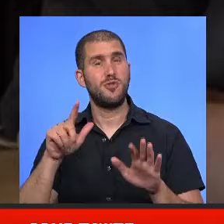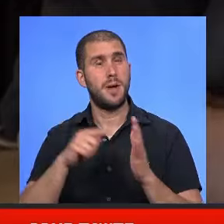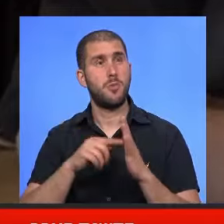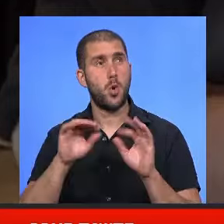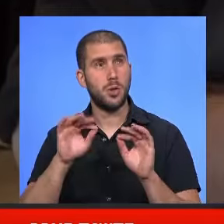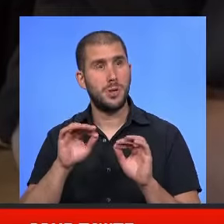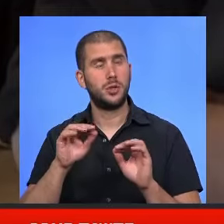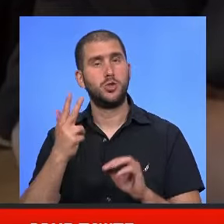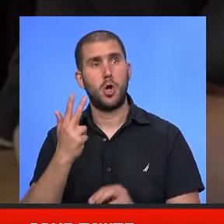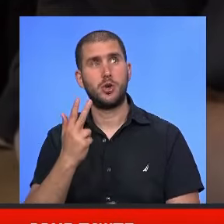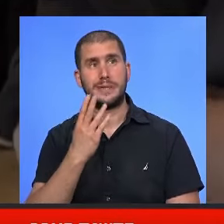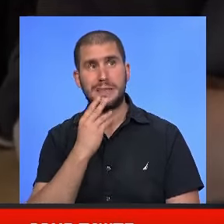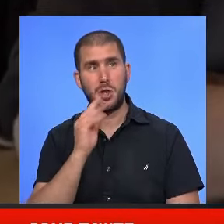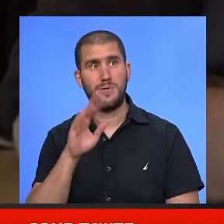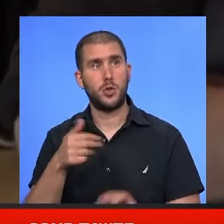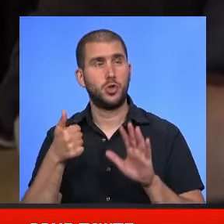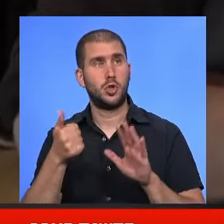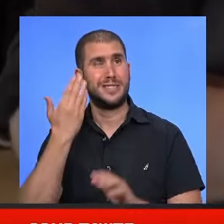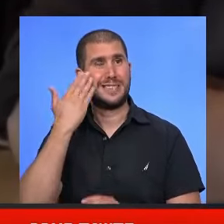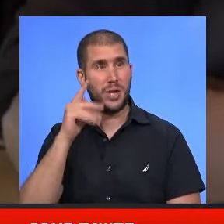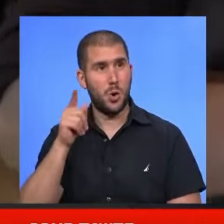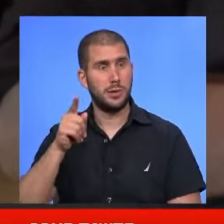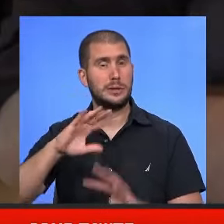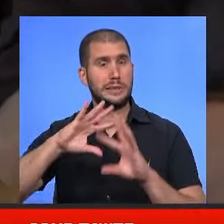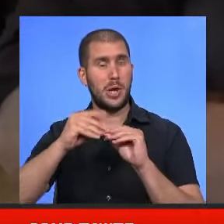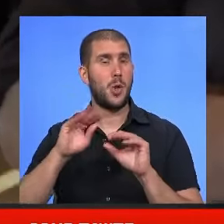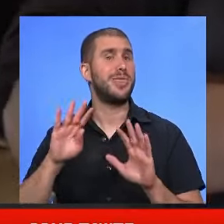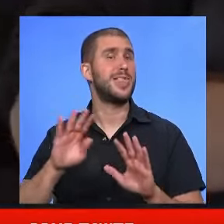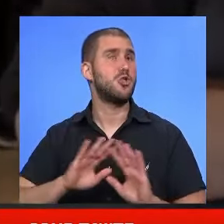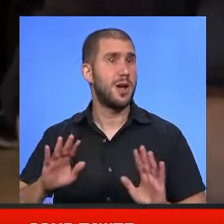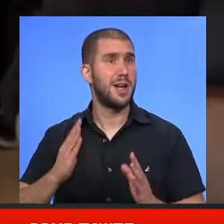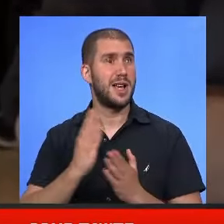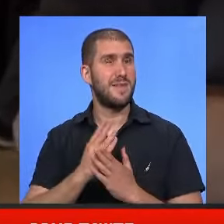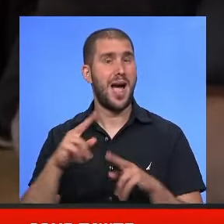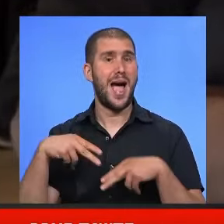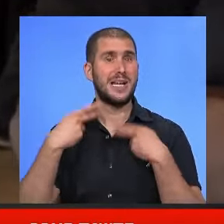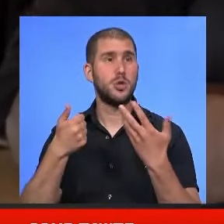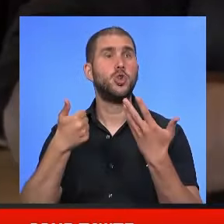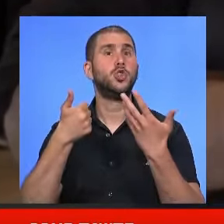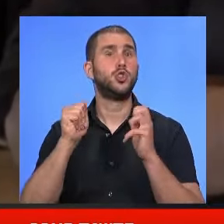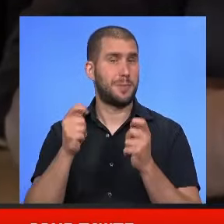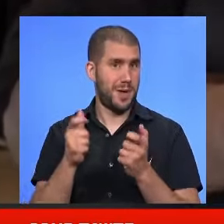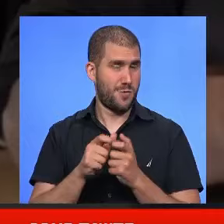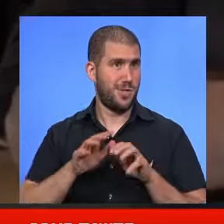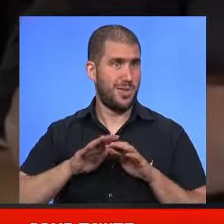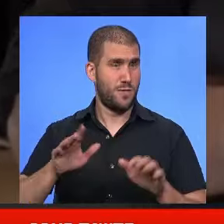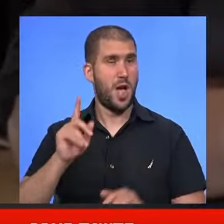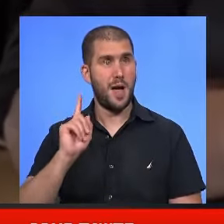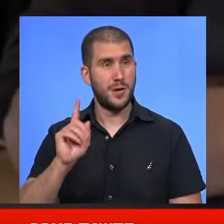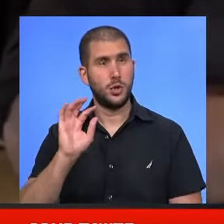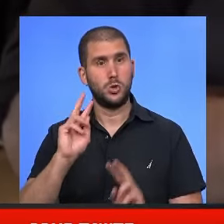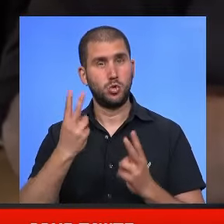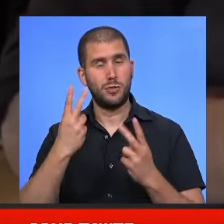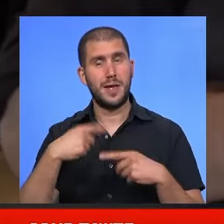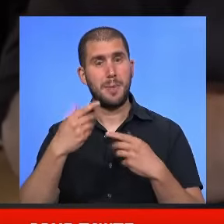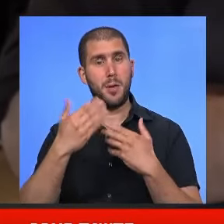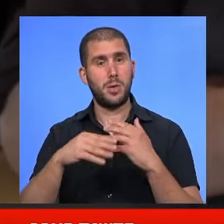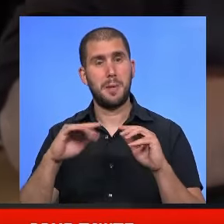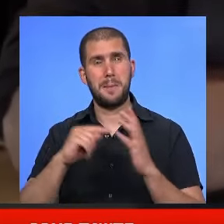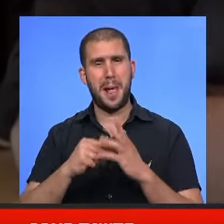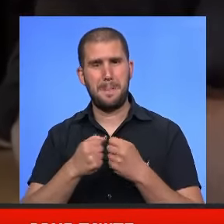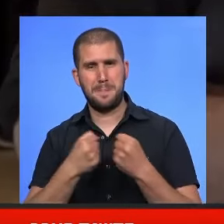3 ישראליות ועוד 6 זרות, סך הכל 9. כבר חזרנו ל-60 חברות תעופה, אבל שוב בימים האחרונים לאור